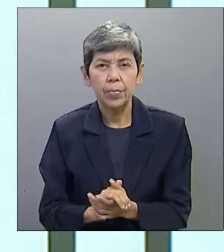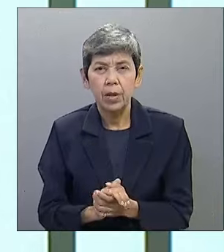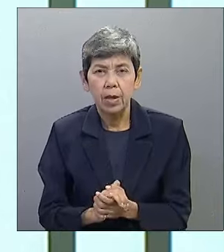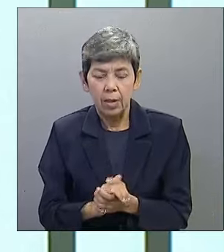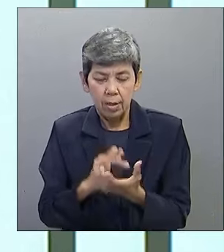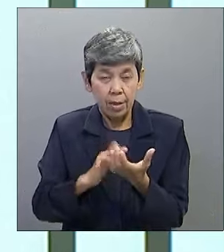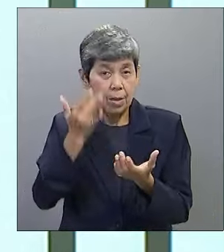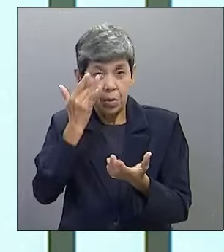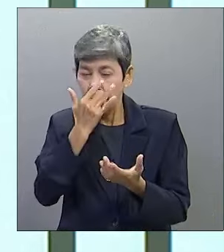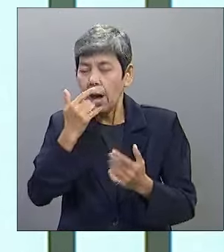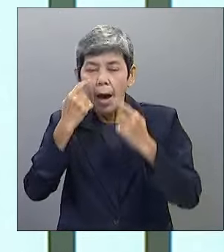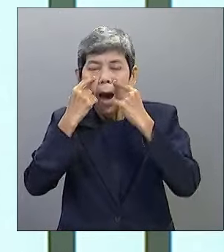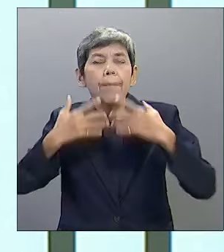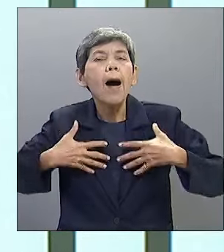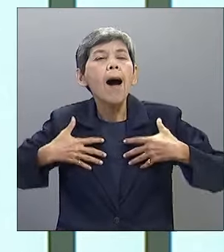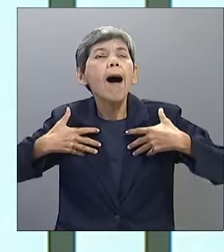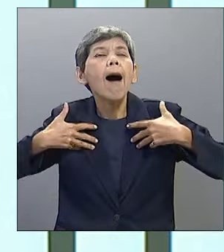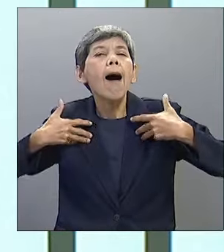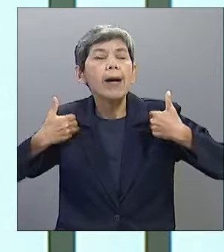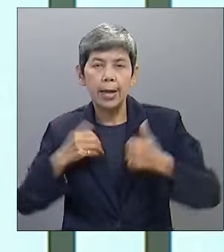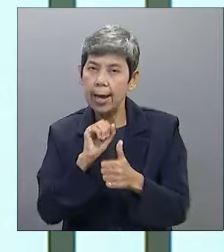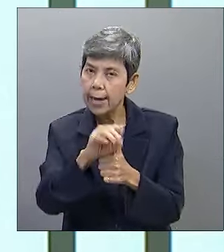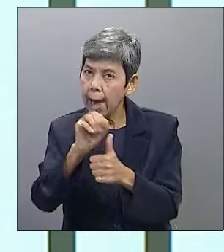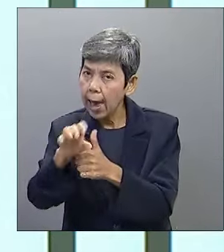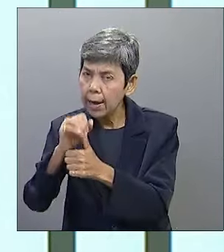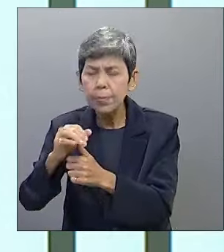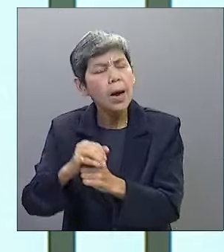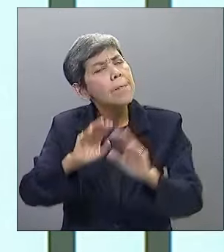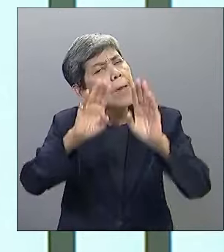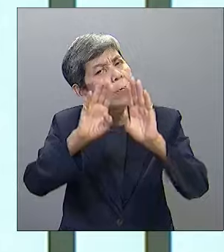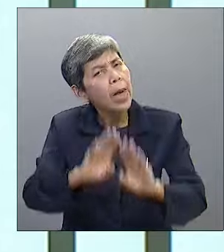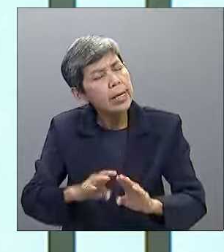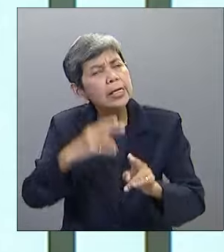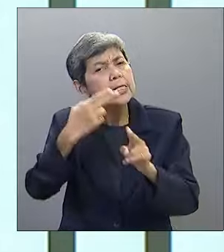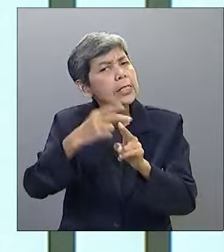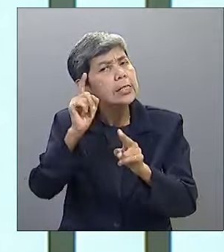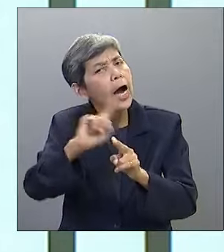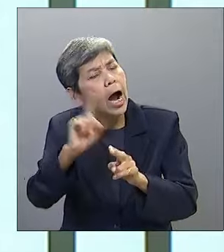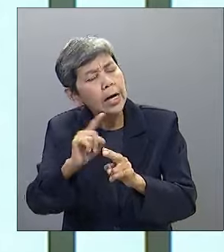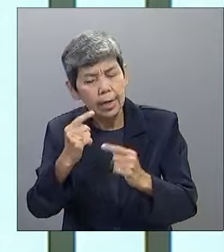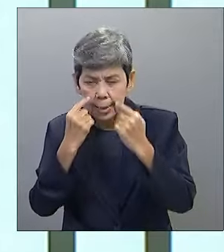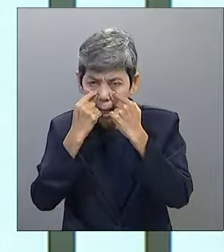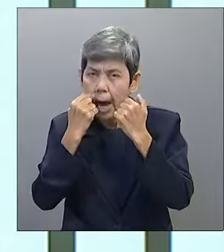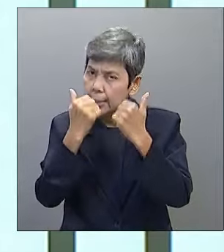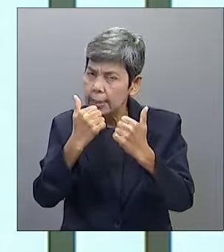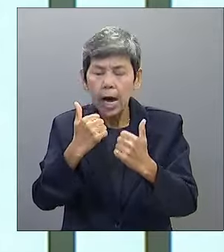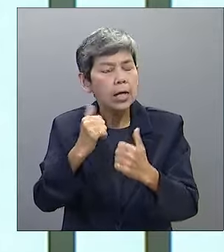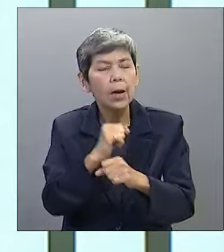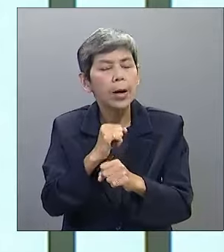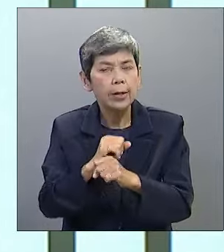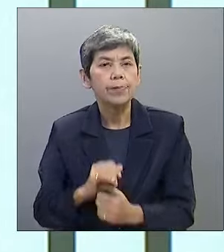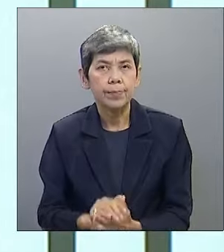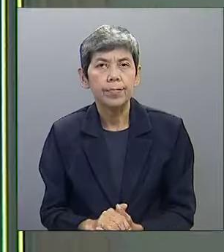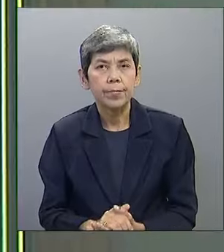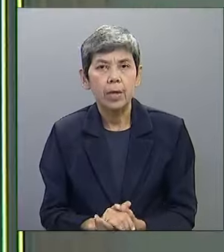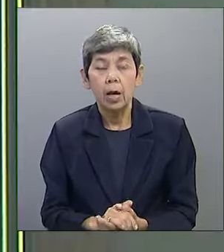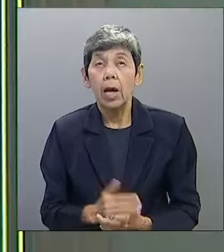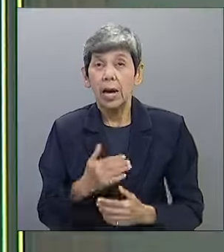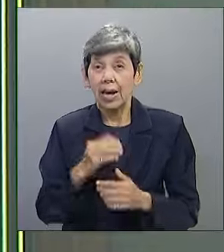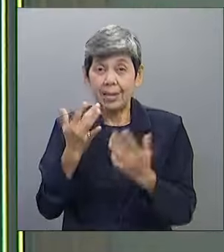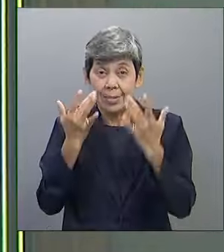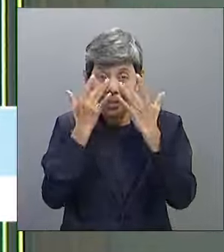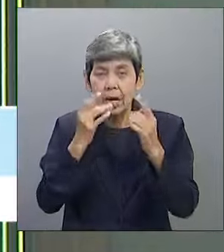แบบไหนใส่แล้วสบายตาฮะเผื่อแนะนำให้คุณผู้ชมต้องเป็นประเภทไหนถึงจะเหมาะกับตาของเราแล้วสังเกตยังไงว่าเราเหมาะแบบไหนครับ ครับจริงๆคอนแทค